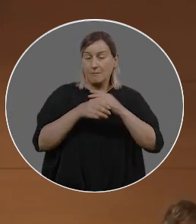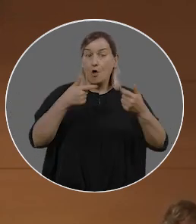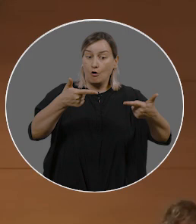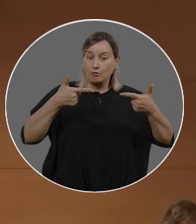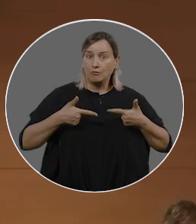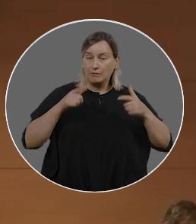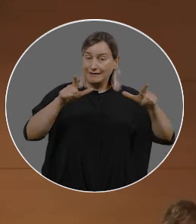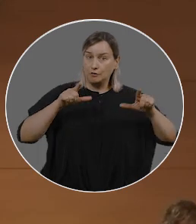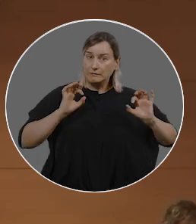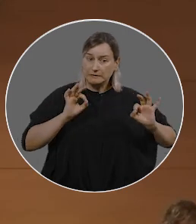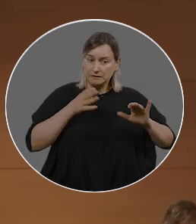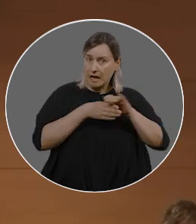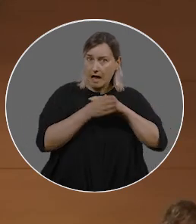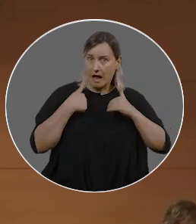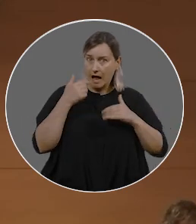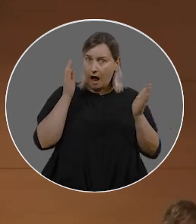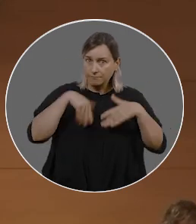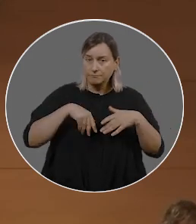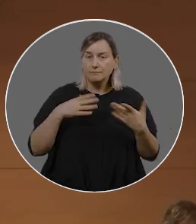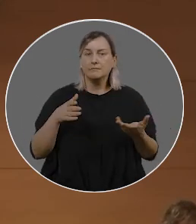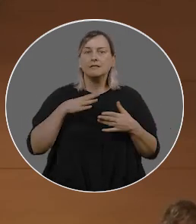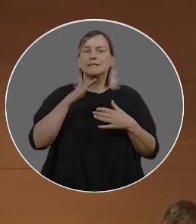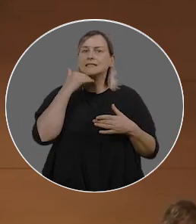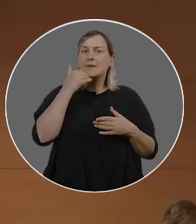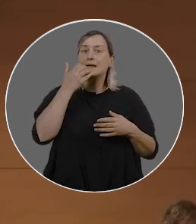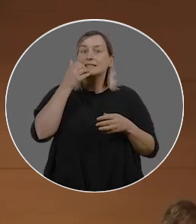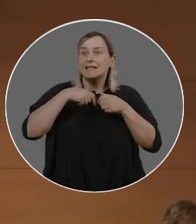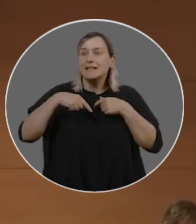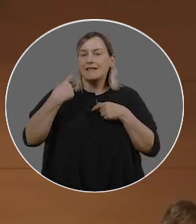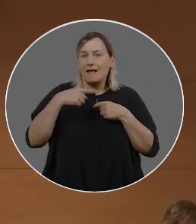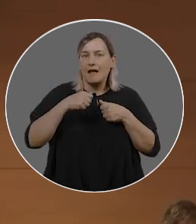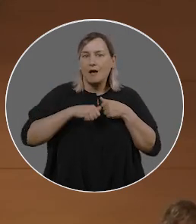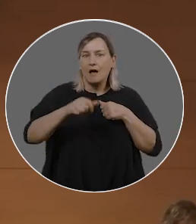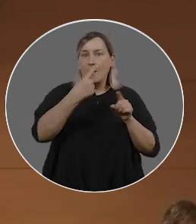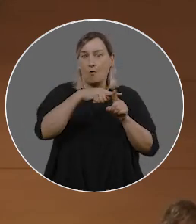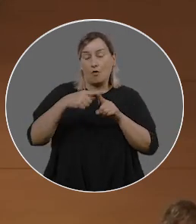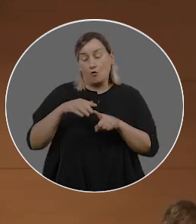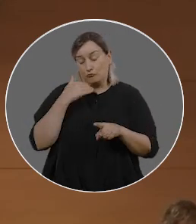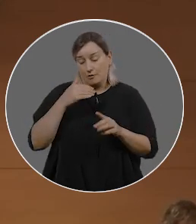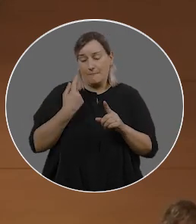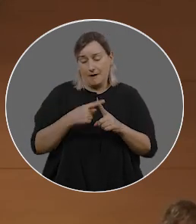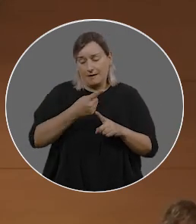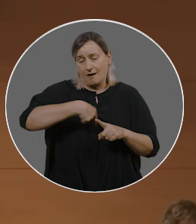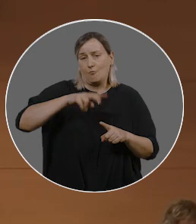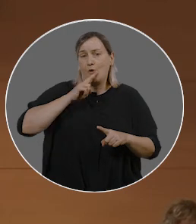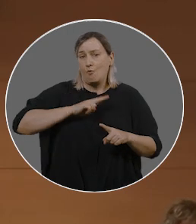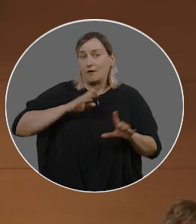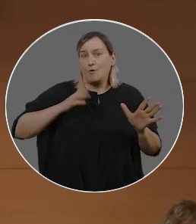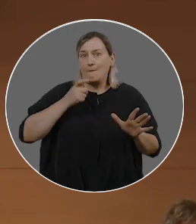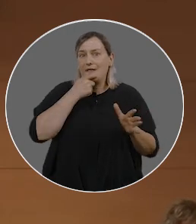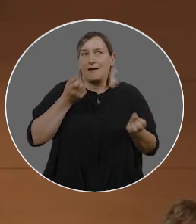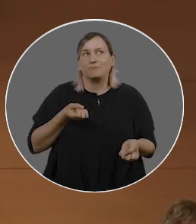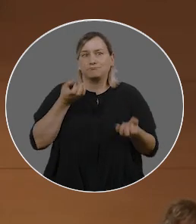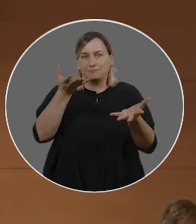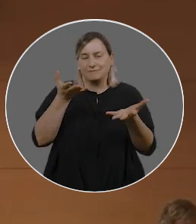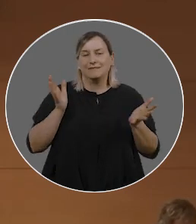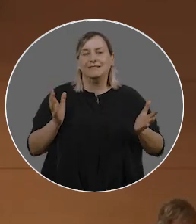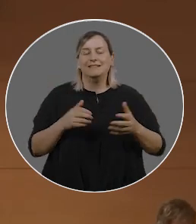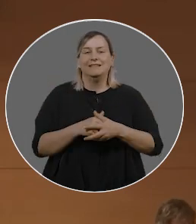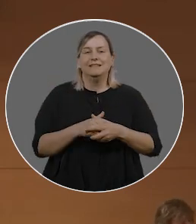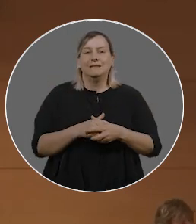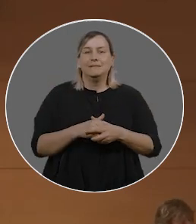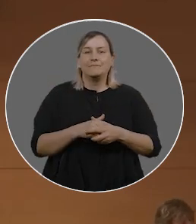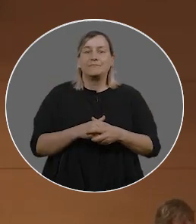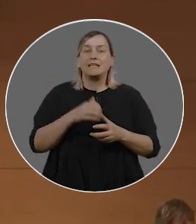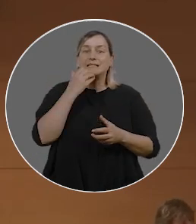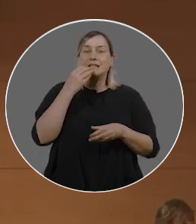l'accessibilitat, però jo no tinc cap titulació específica. Llavors, saber si hi ha productes, a més, ho sé perquè m'ho heu dit, però m'agradaria que tothom ho